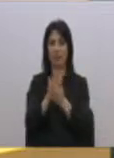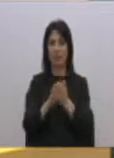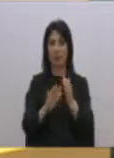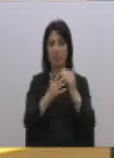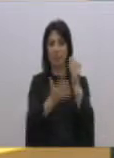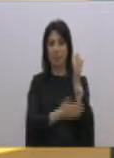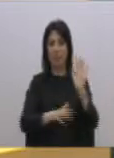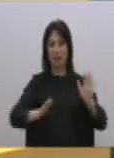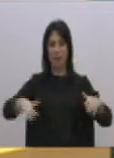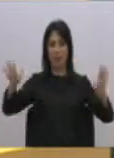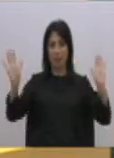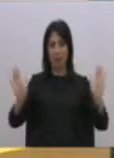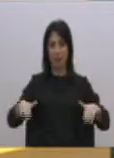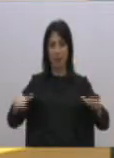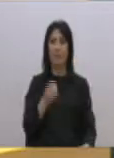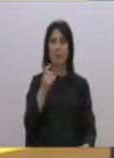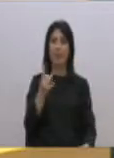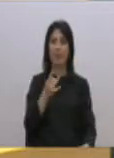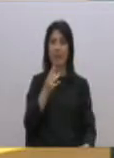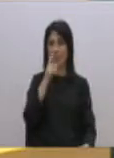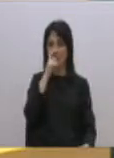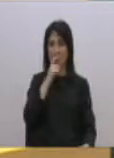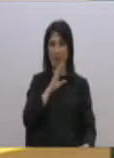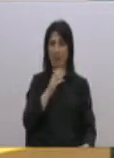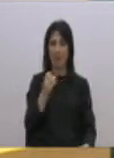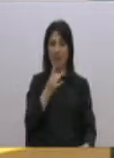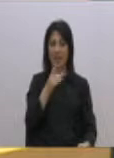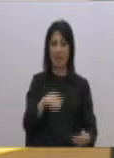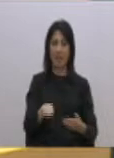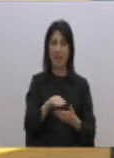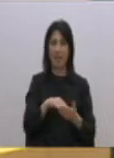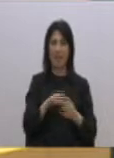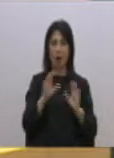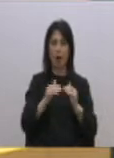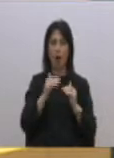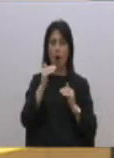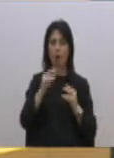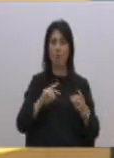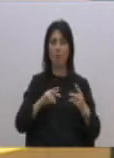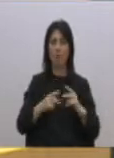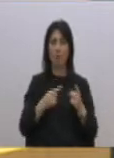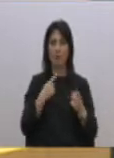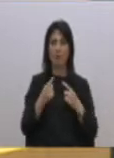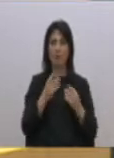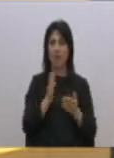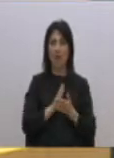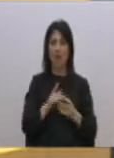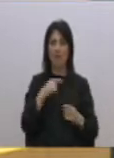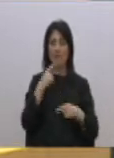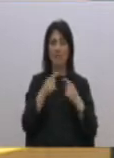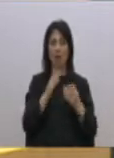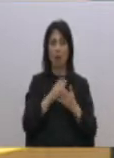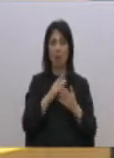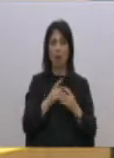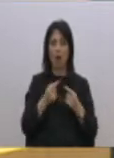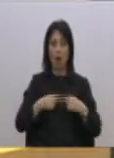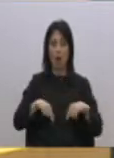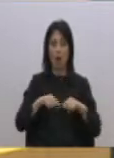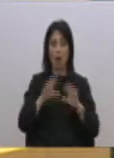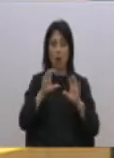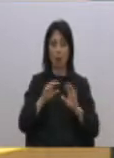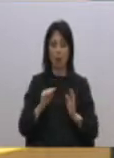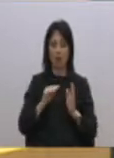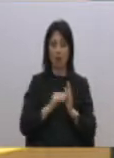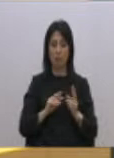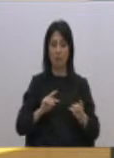gasa șlelat. Să კიდევ ერთხელ გიმეორებთ, კონსტიტუციურ ცვლილებებზე საუბარი არ არის, საუბარი არის ორგანულ კანონში